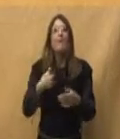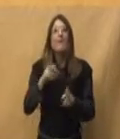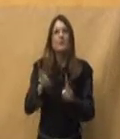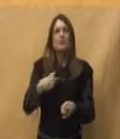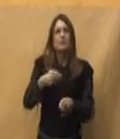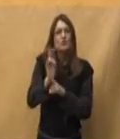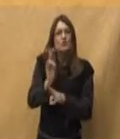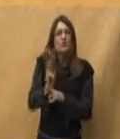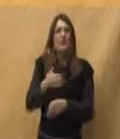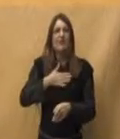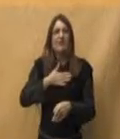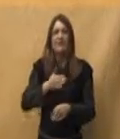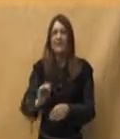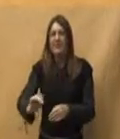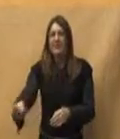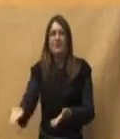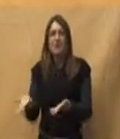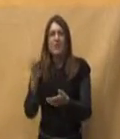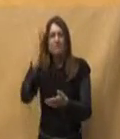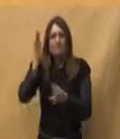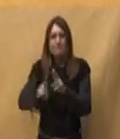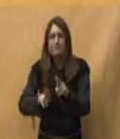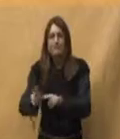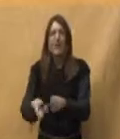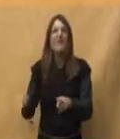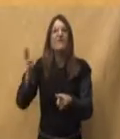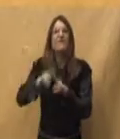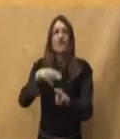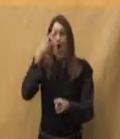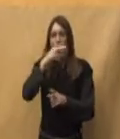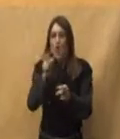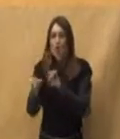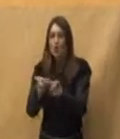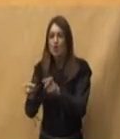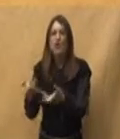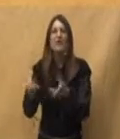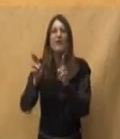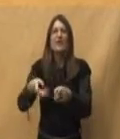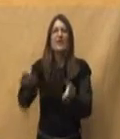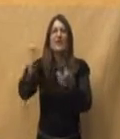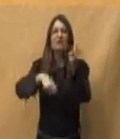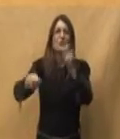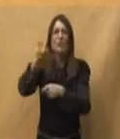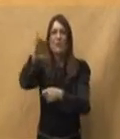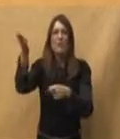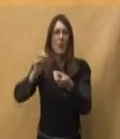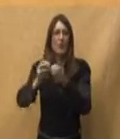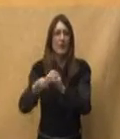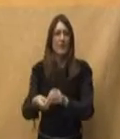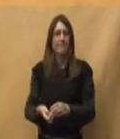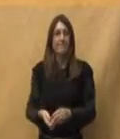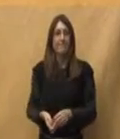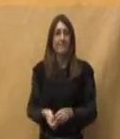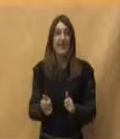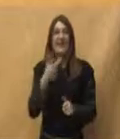očuvati? Kako bi mi mogli očuvati našu djecu? Kako bi mi mogli više kontrolirati tu ponudu što nam dolazi? Je li možete nazvati